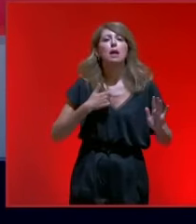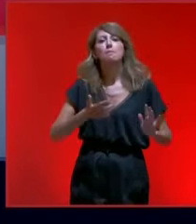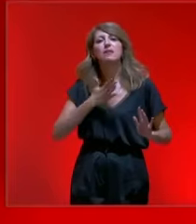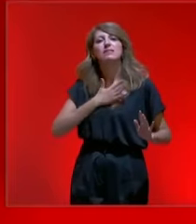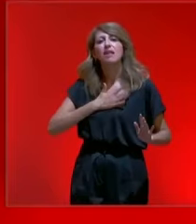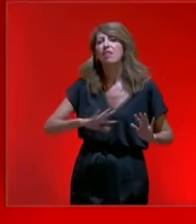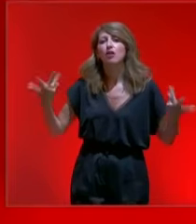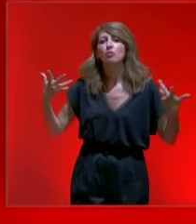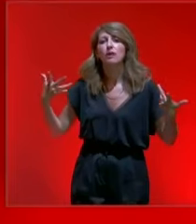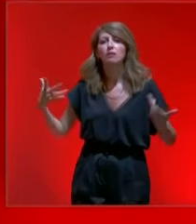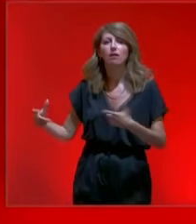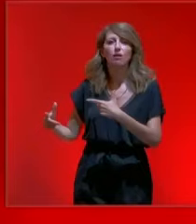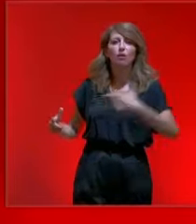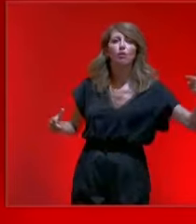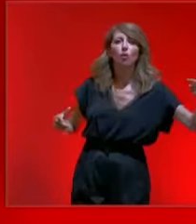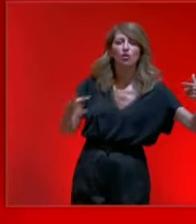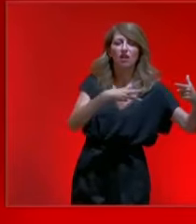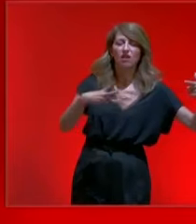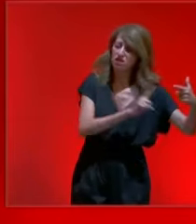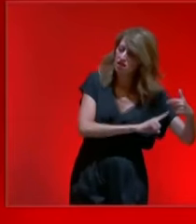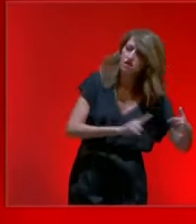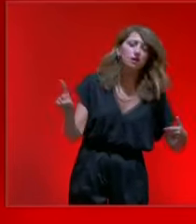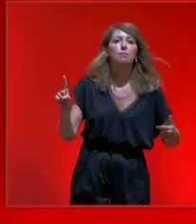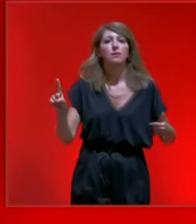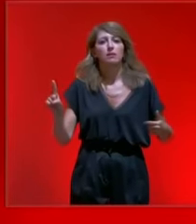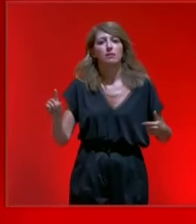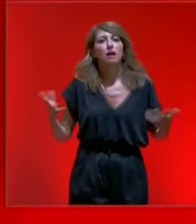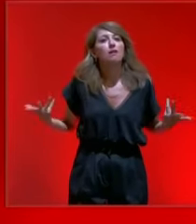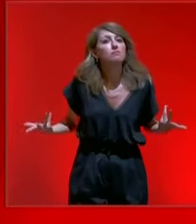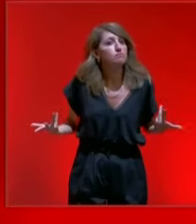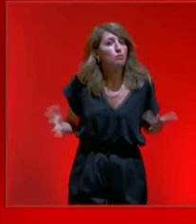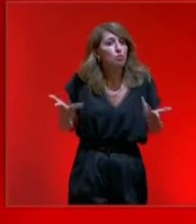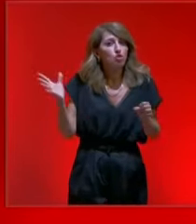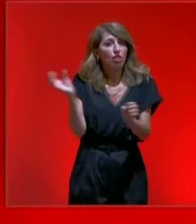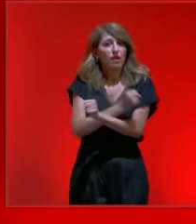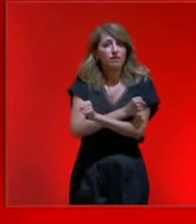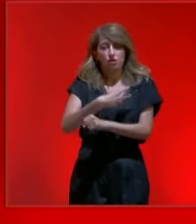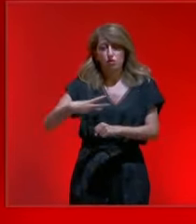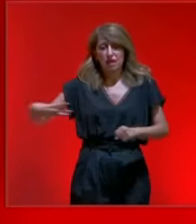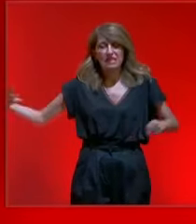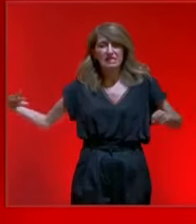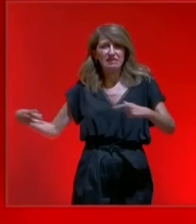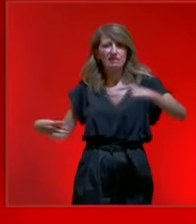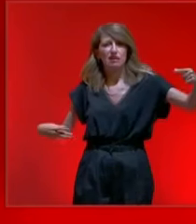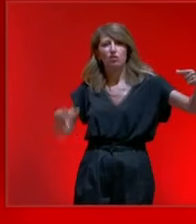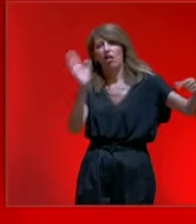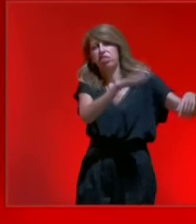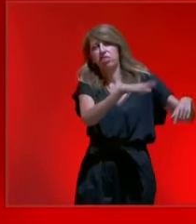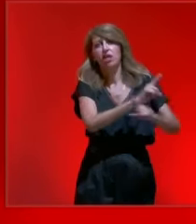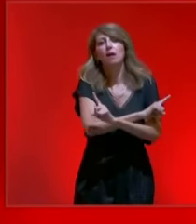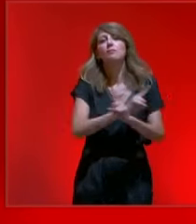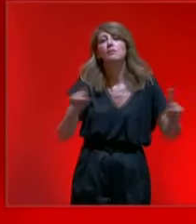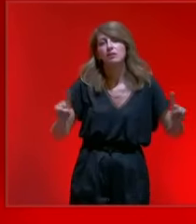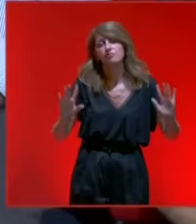χαρτιά. Και για να μείνουν στα χαρτιά, συντρόφισσες και σύντροφοι, πρέπει να είμαστε σκληροί και αληθινοί πρώτα με τον